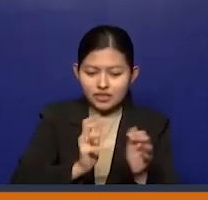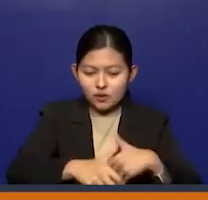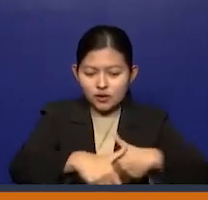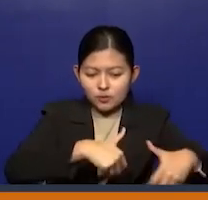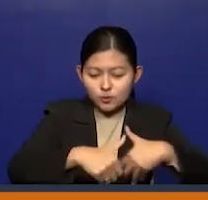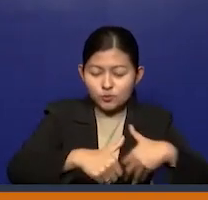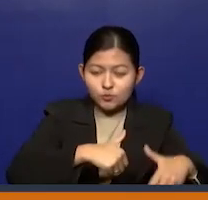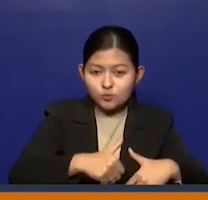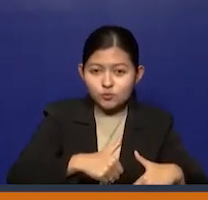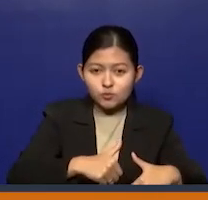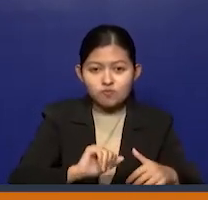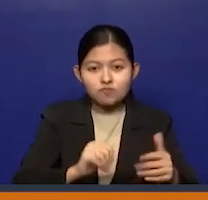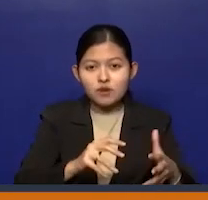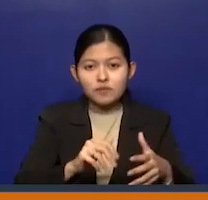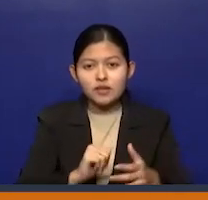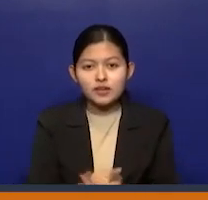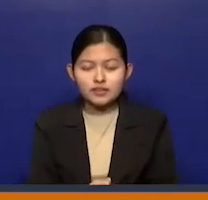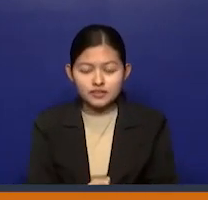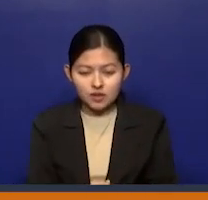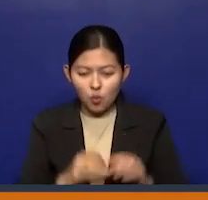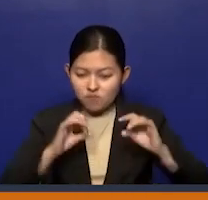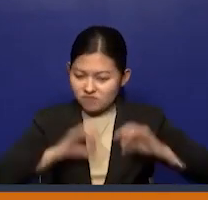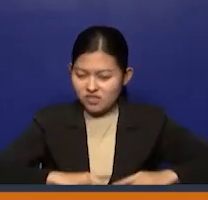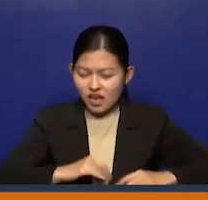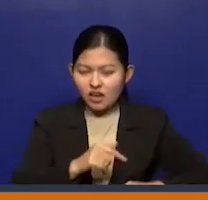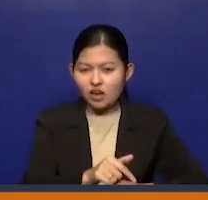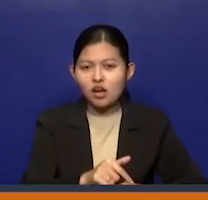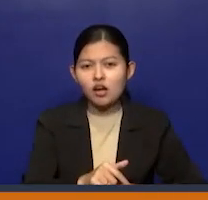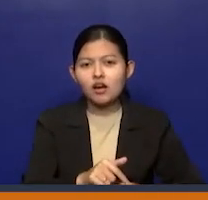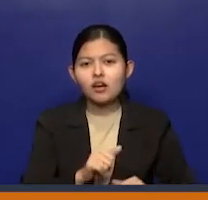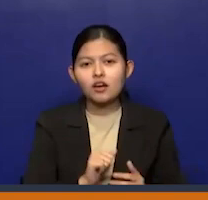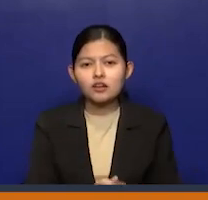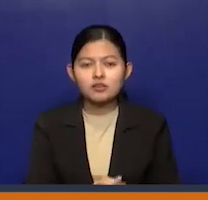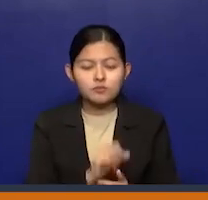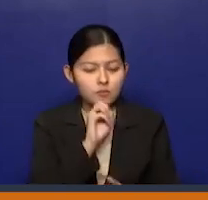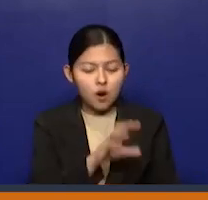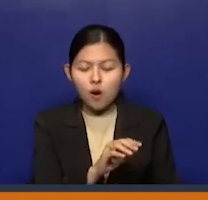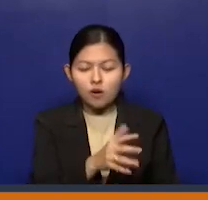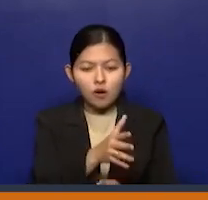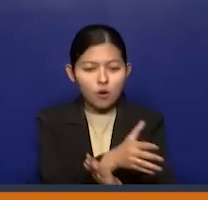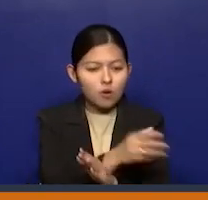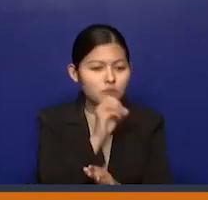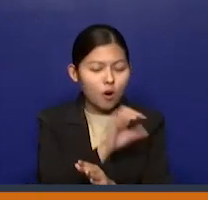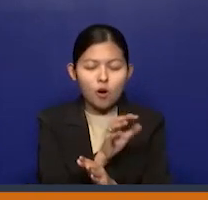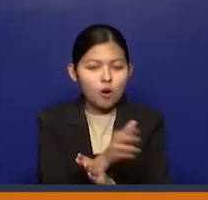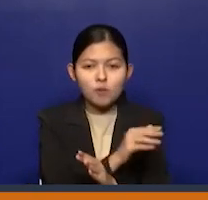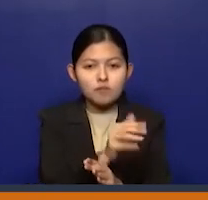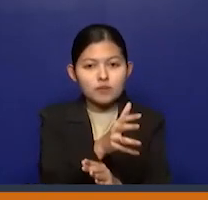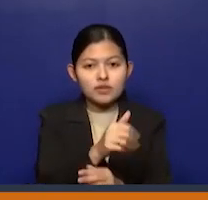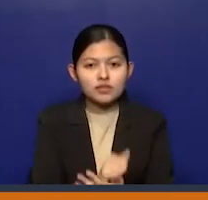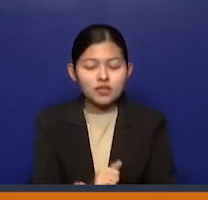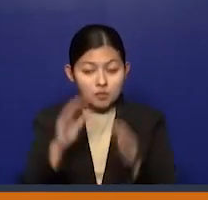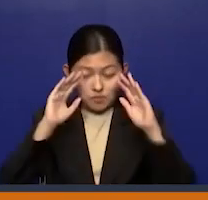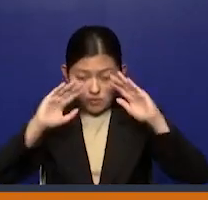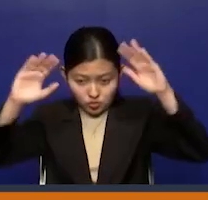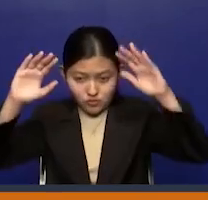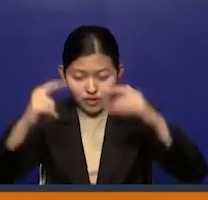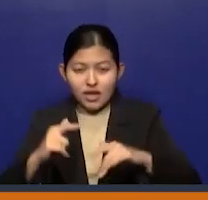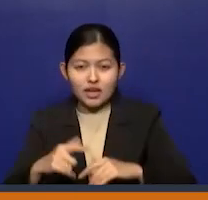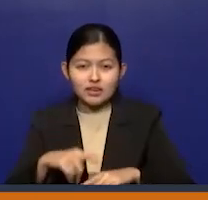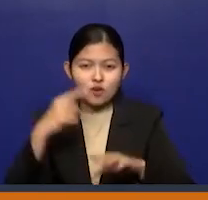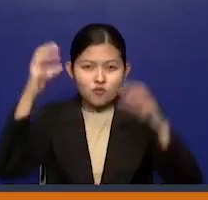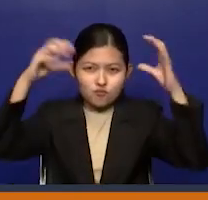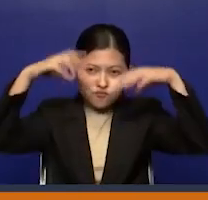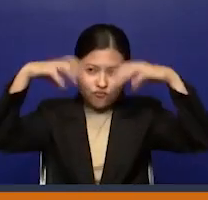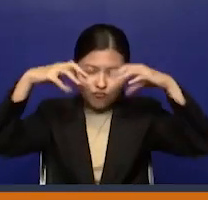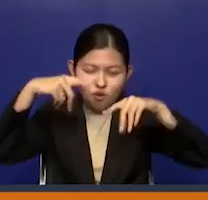ชนที่อยู่ในพื้นที่ที่มีความเสี่ยงตกกับใครได้มีทั้งๆที่เรามีประสบการณ์ครับเรามีฝนตก 8เดือน